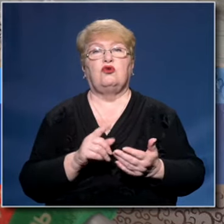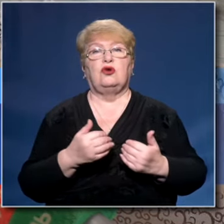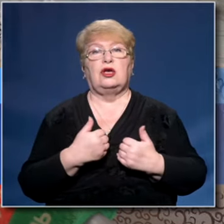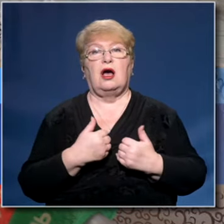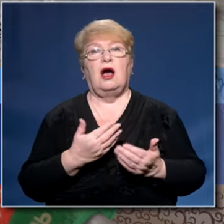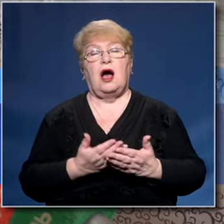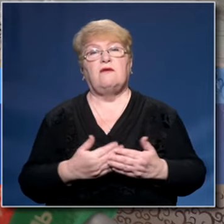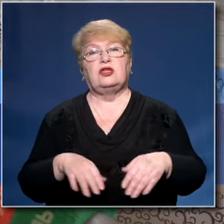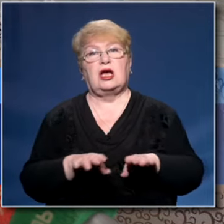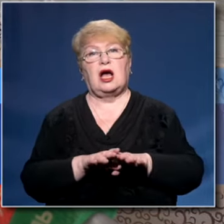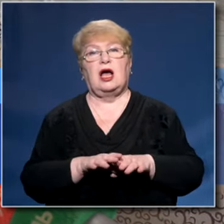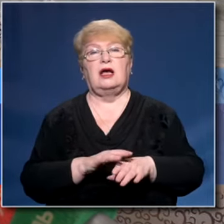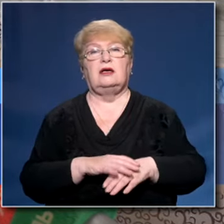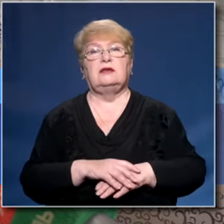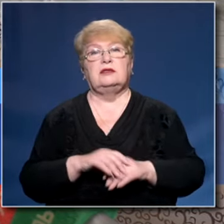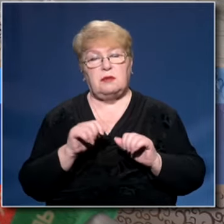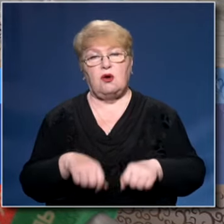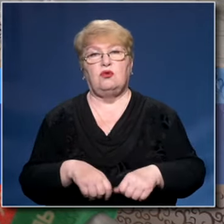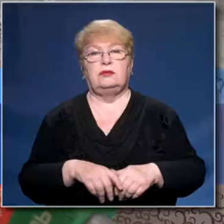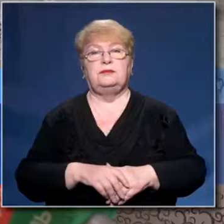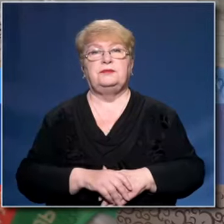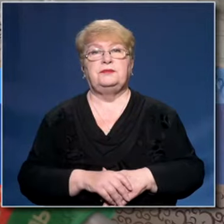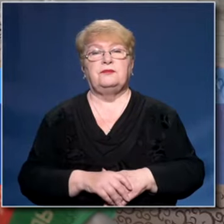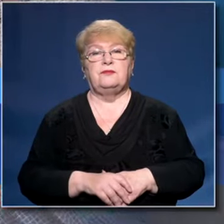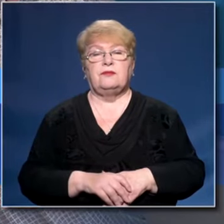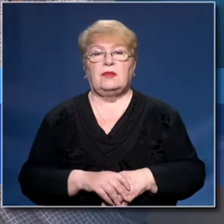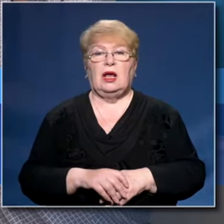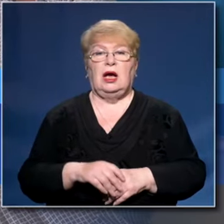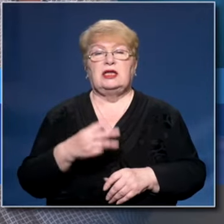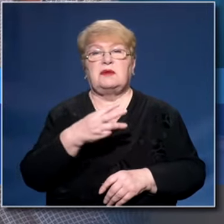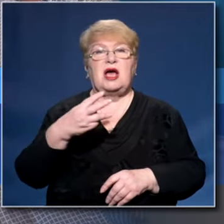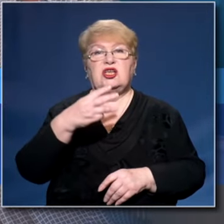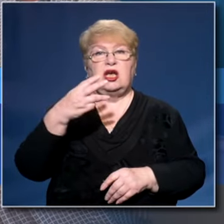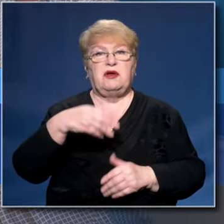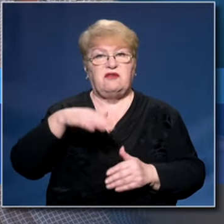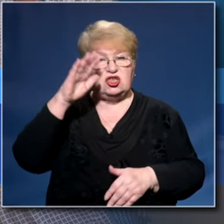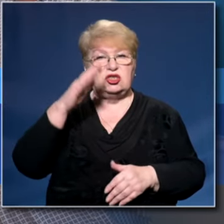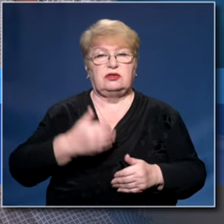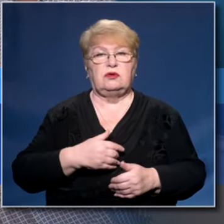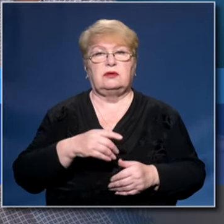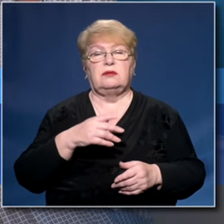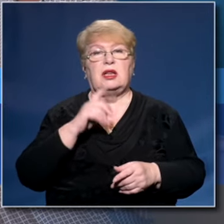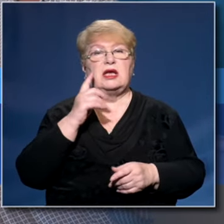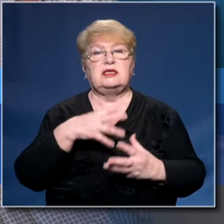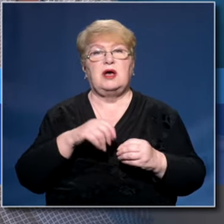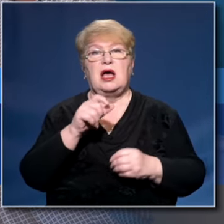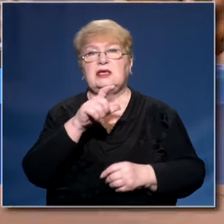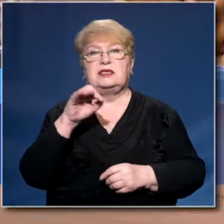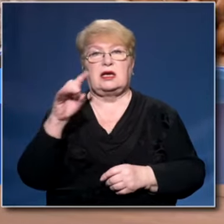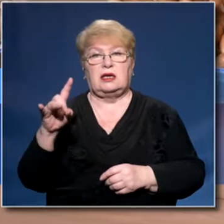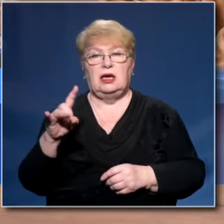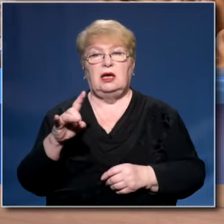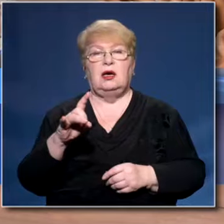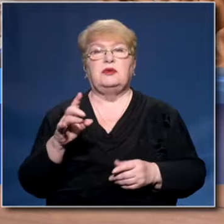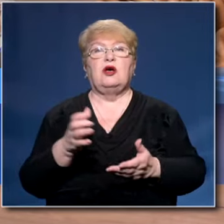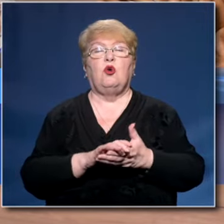Ну а вот ты такая Нет я смогу а тремя этажами выше живёт Молодая семья ЭРТ познакомилась